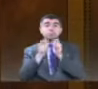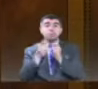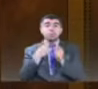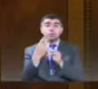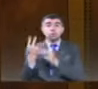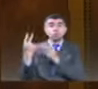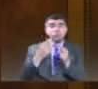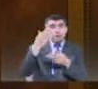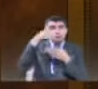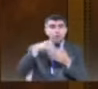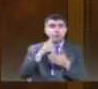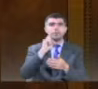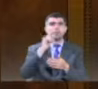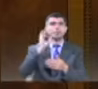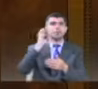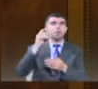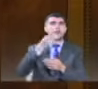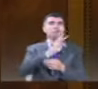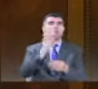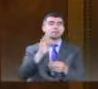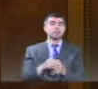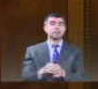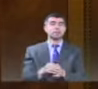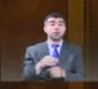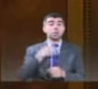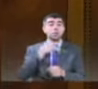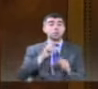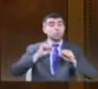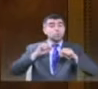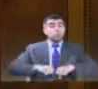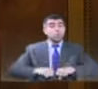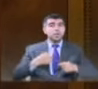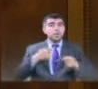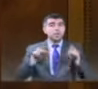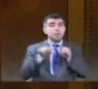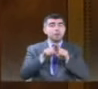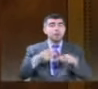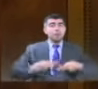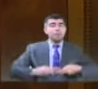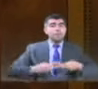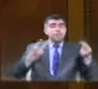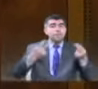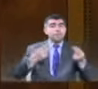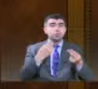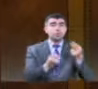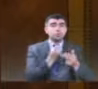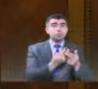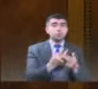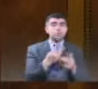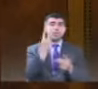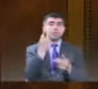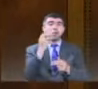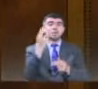يدرسونه الآن. كما أشادت هذه الدول بسياسة الهجرة الجديدة التي أطلقها المغرب في شتنبر 2013،